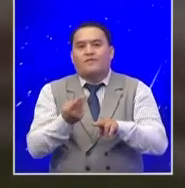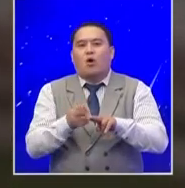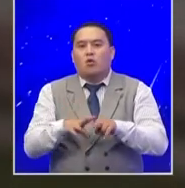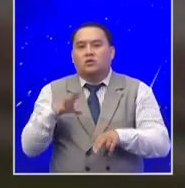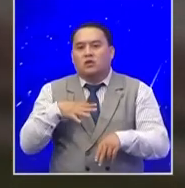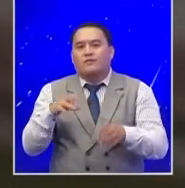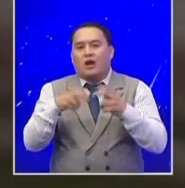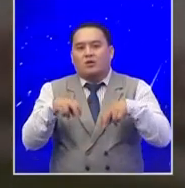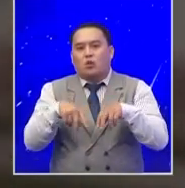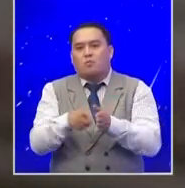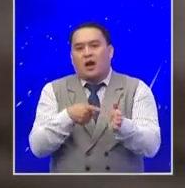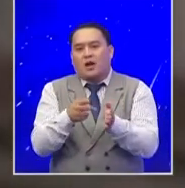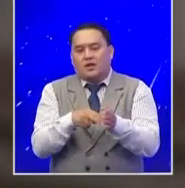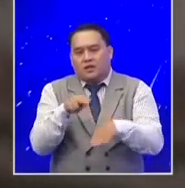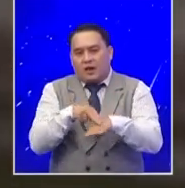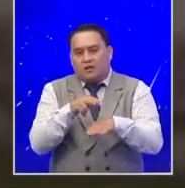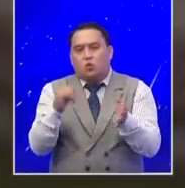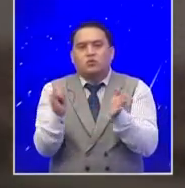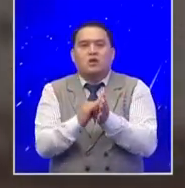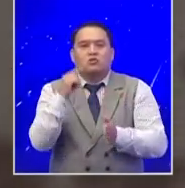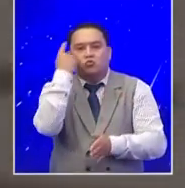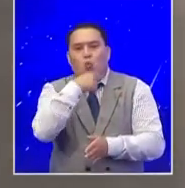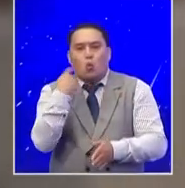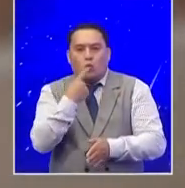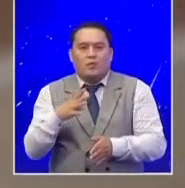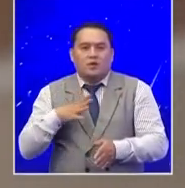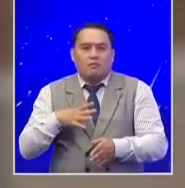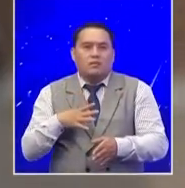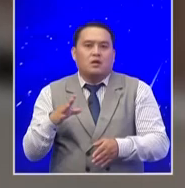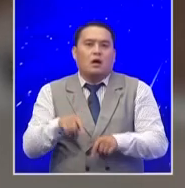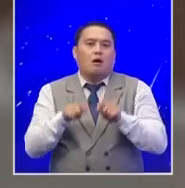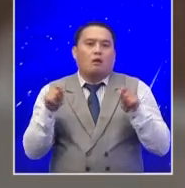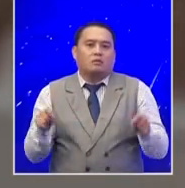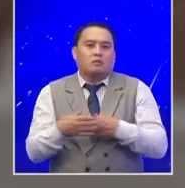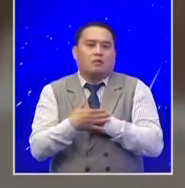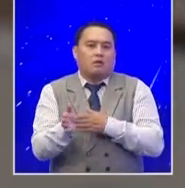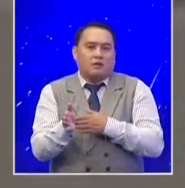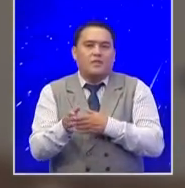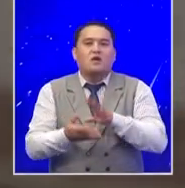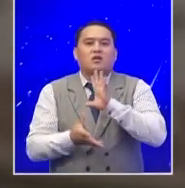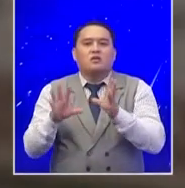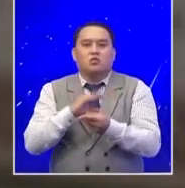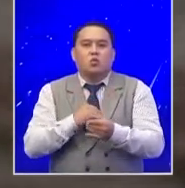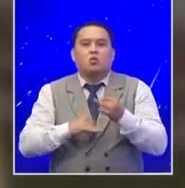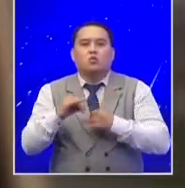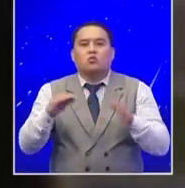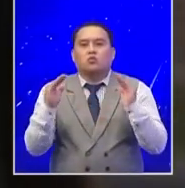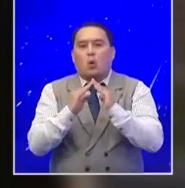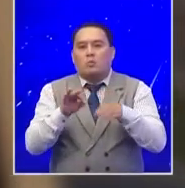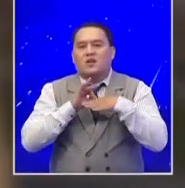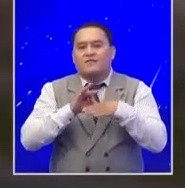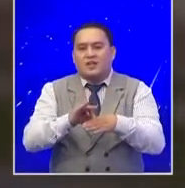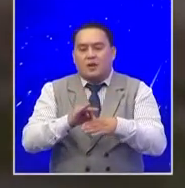ходе разбирательств сотрудниками полиции было установлено, что вход на крышу паркинга был открыт. В итоге с жителями данного дома